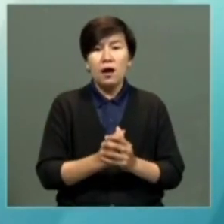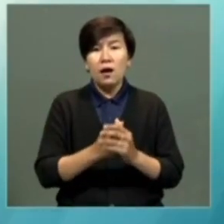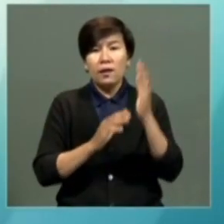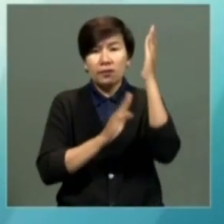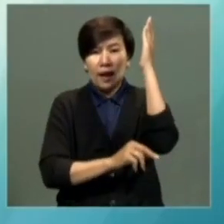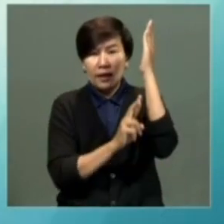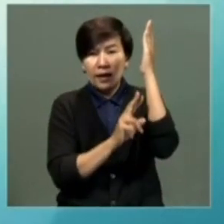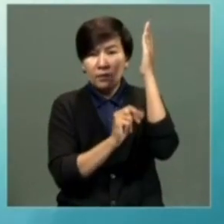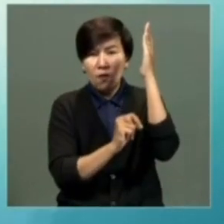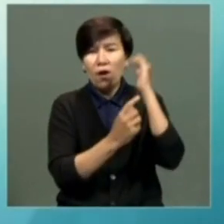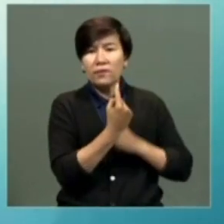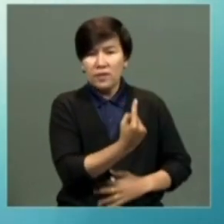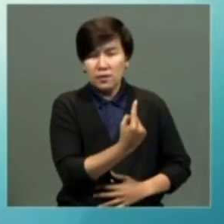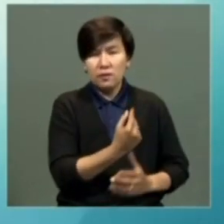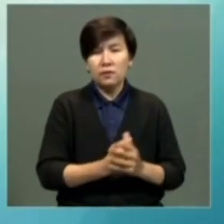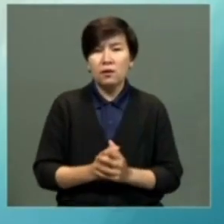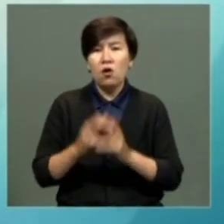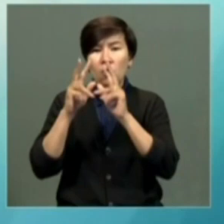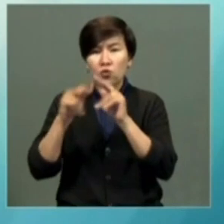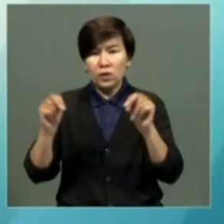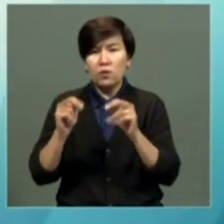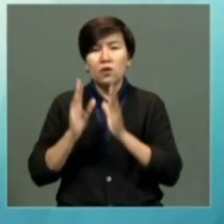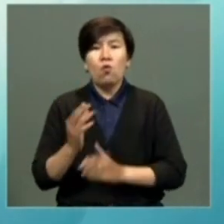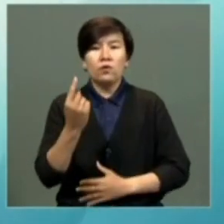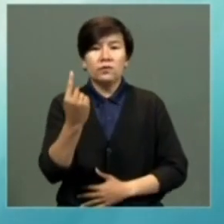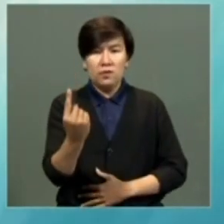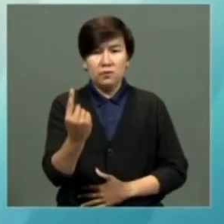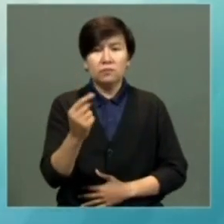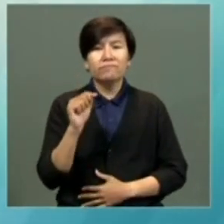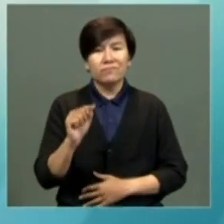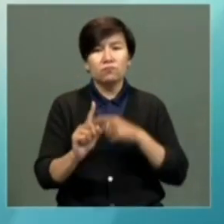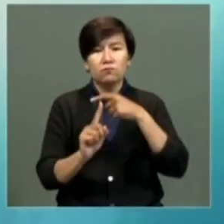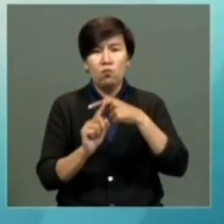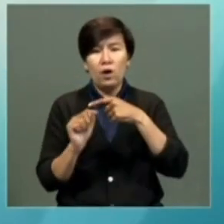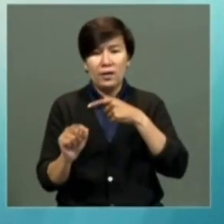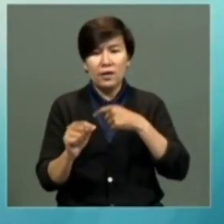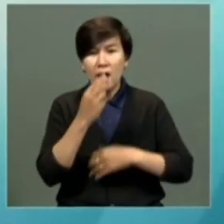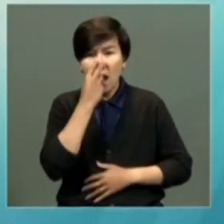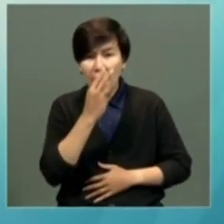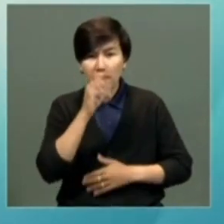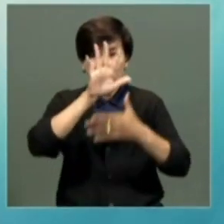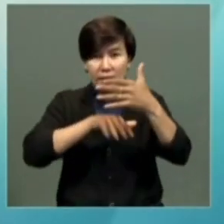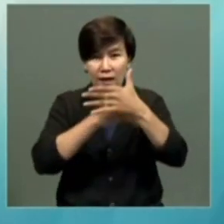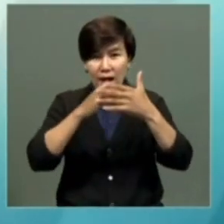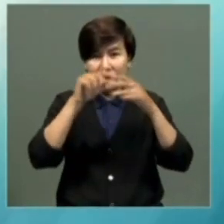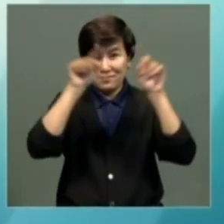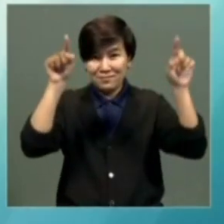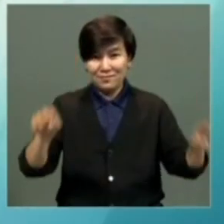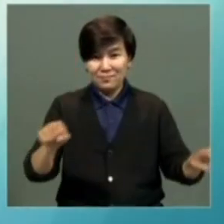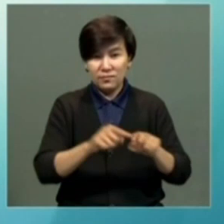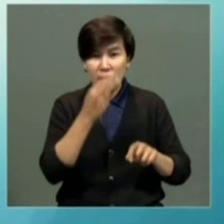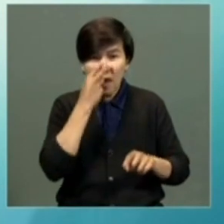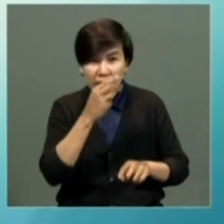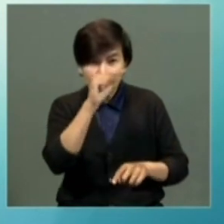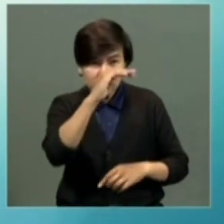นี้ก็มีรายละเอียดที่โยงไปนะครับก็จะเห็นภาพของแต่ละคนนะครับก็กระจายไปหลาย